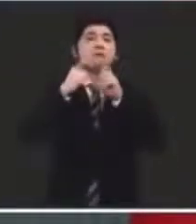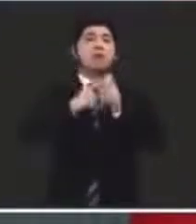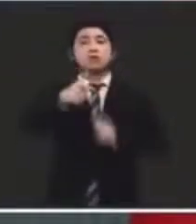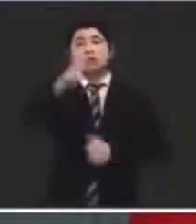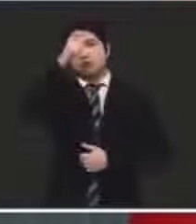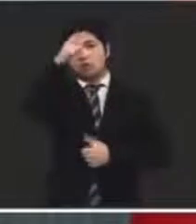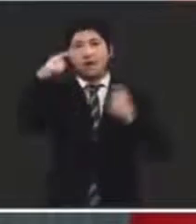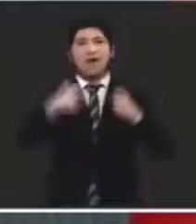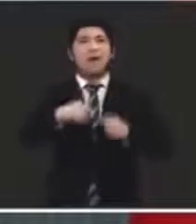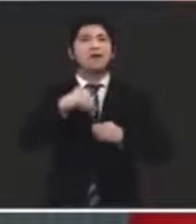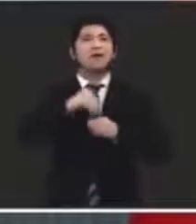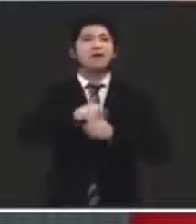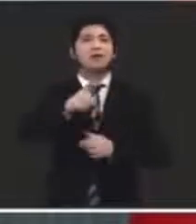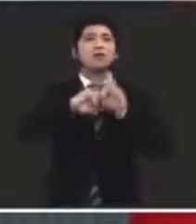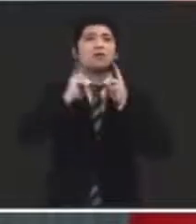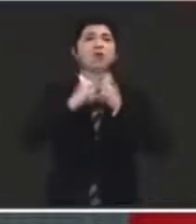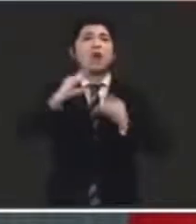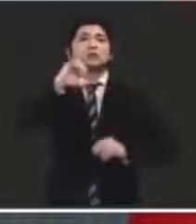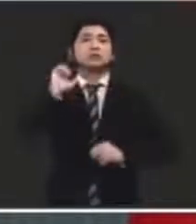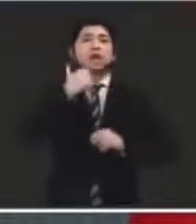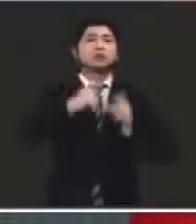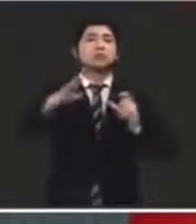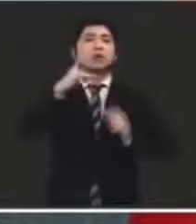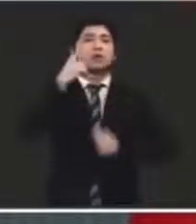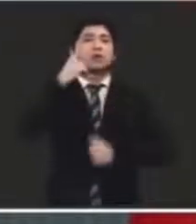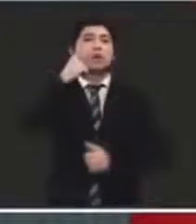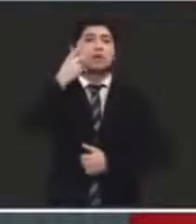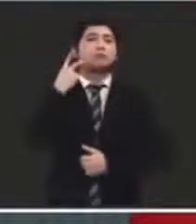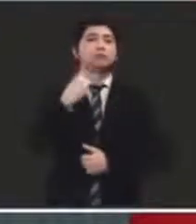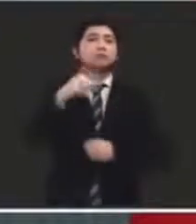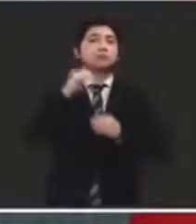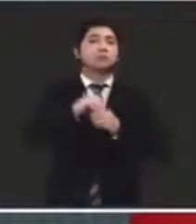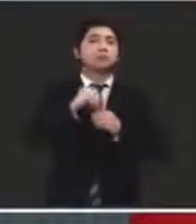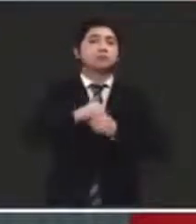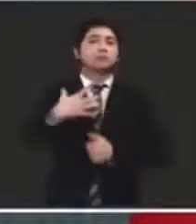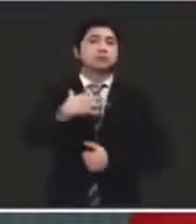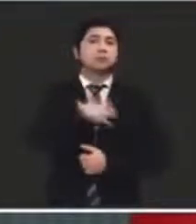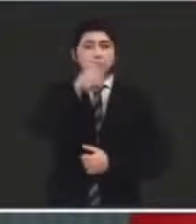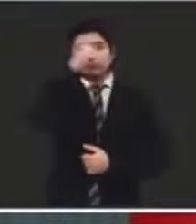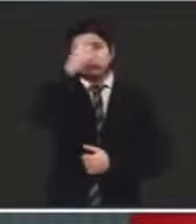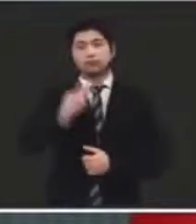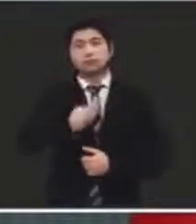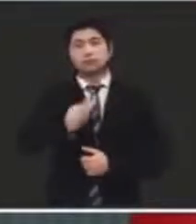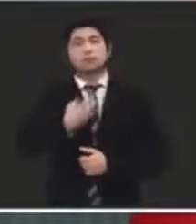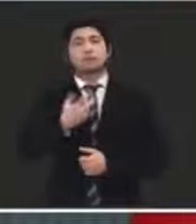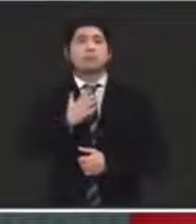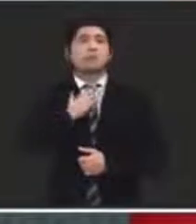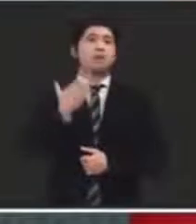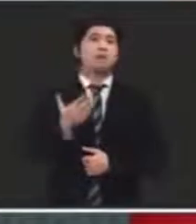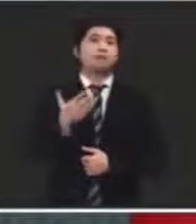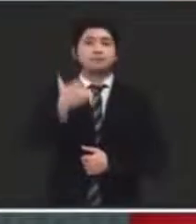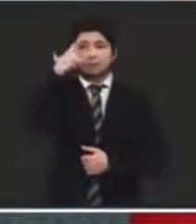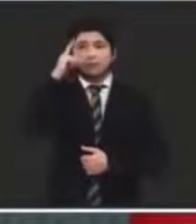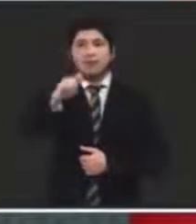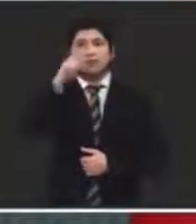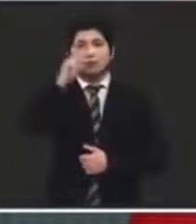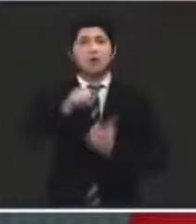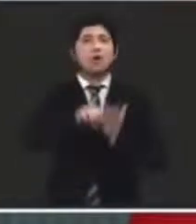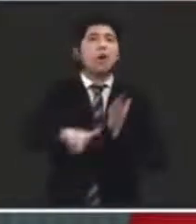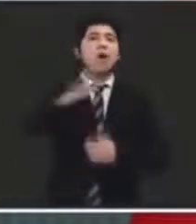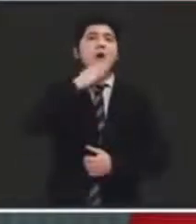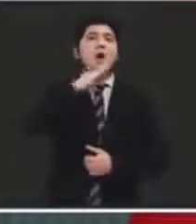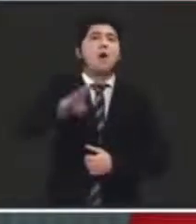dünyanın en ileri sosyal devlet uygulamasına sahip ülkesidir başvuran her